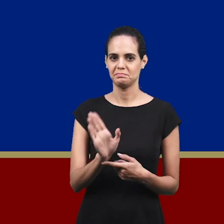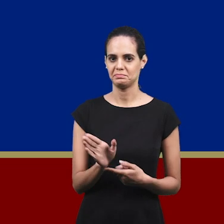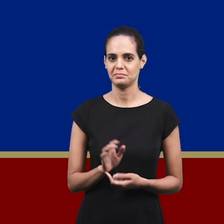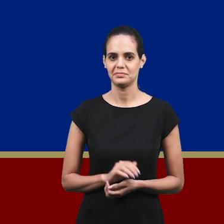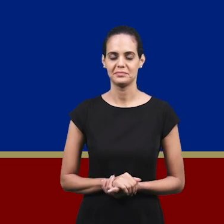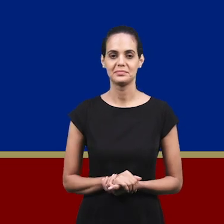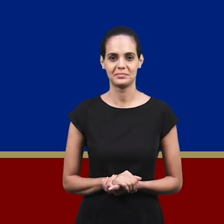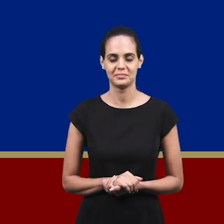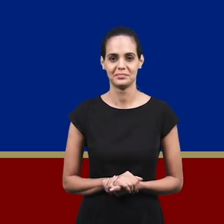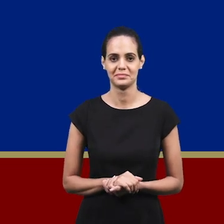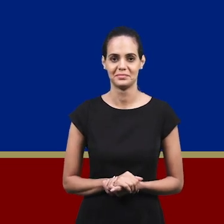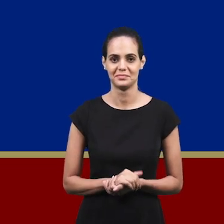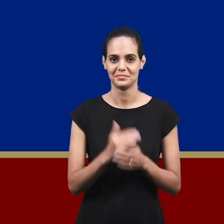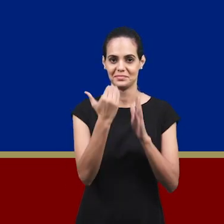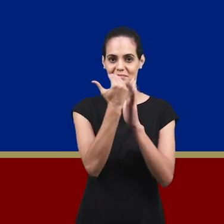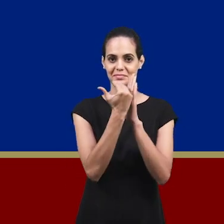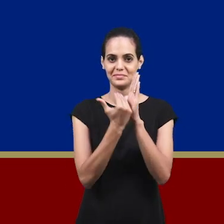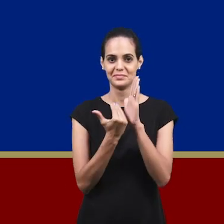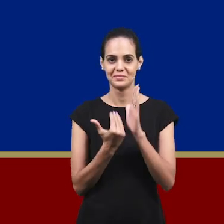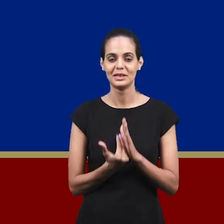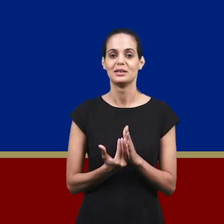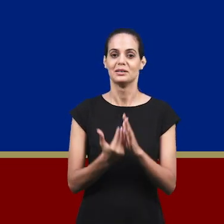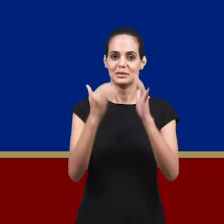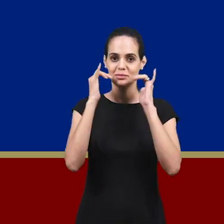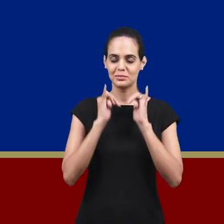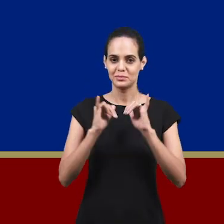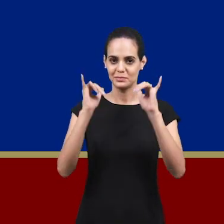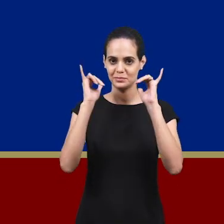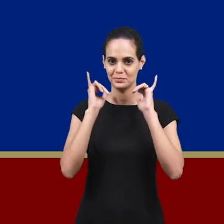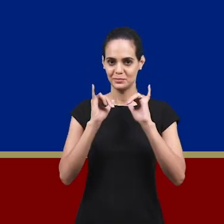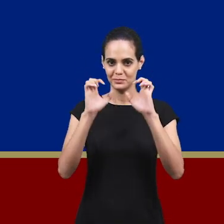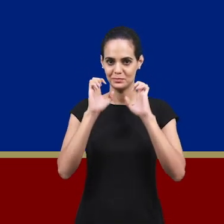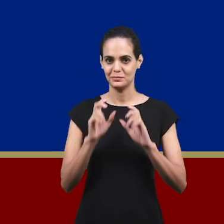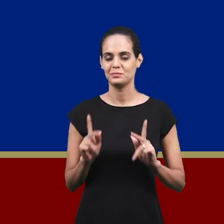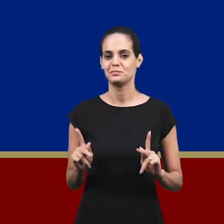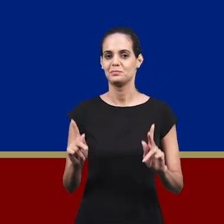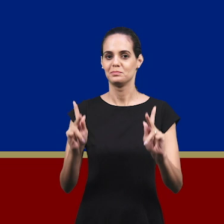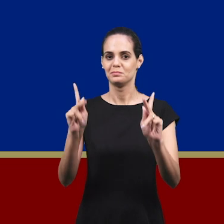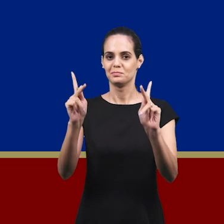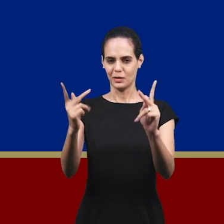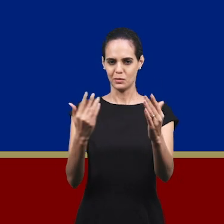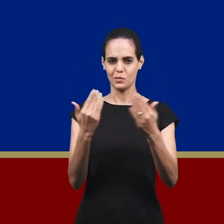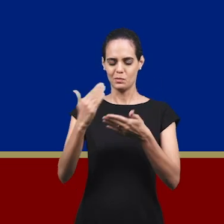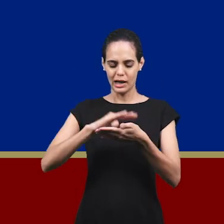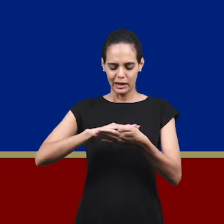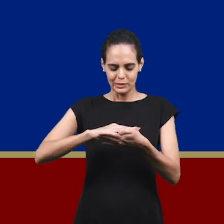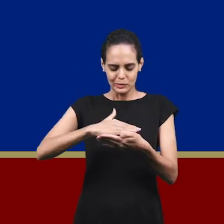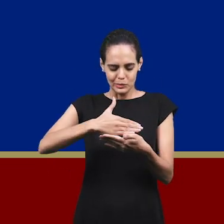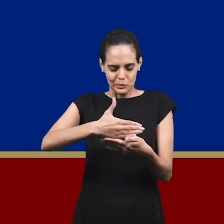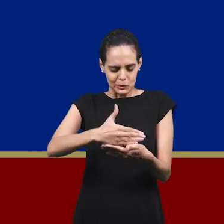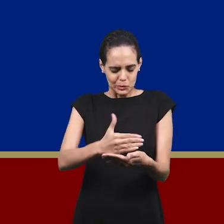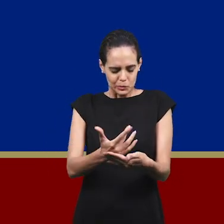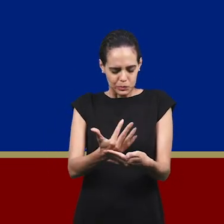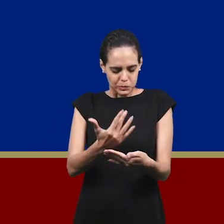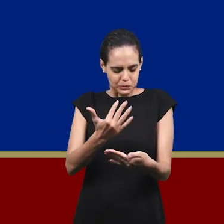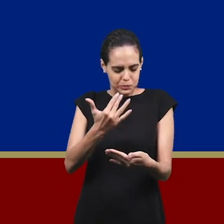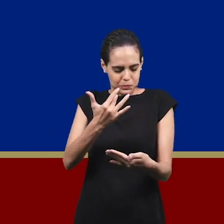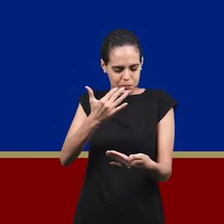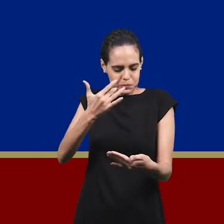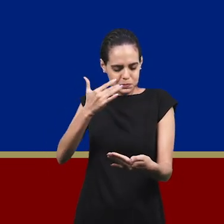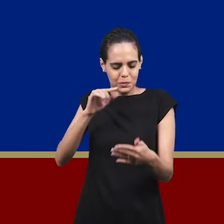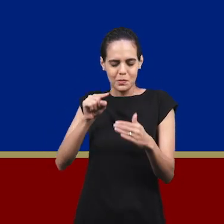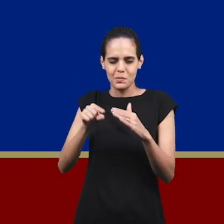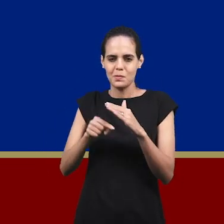Nilsson, qui nous a dit « Le programme en annonçant l'évangile éternel est une fontaine de